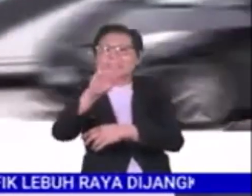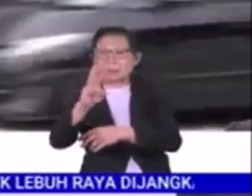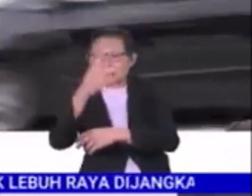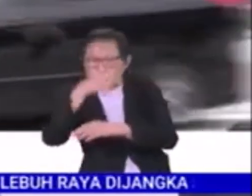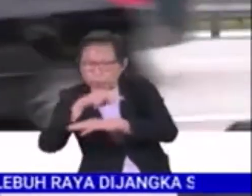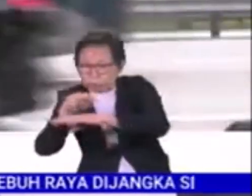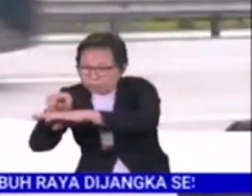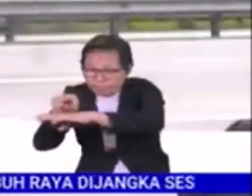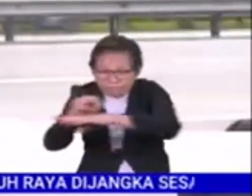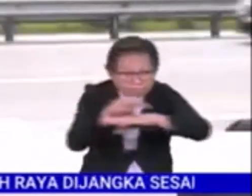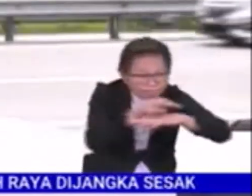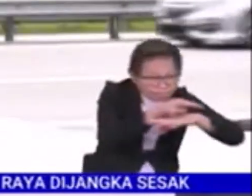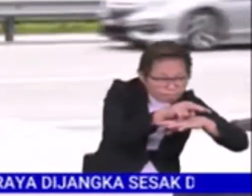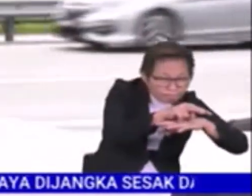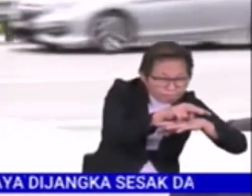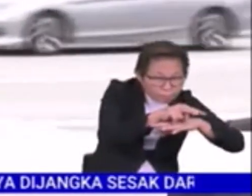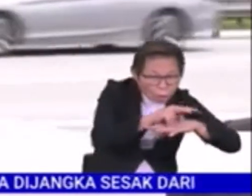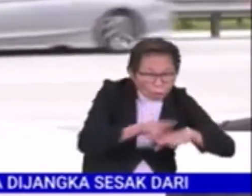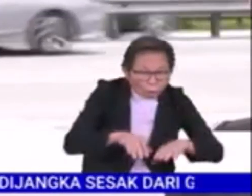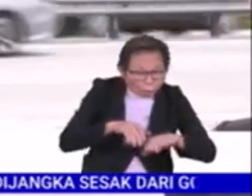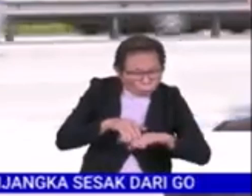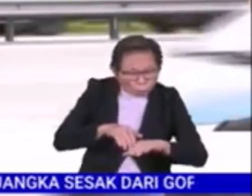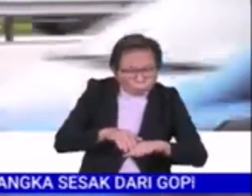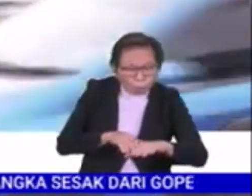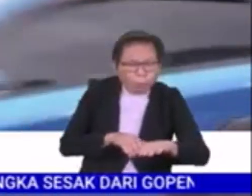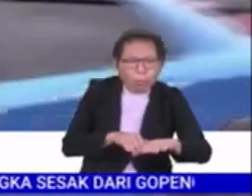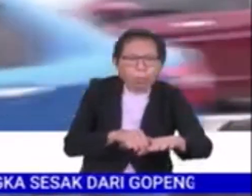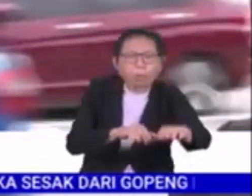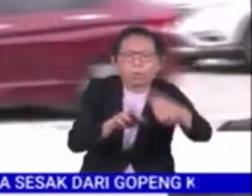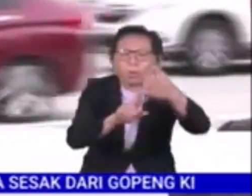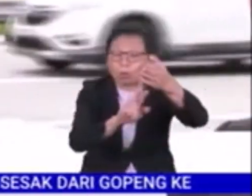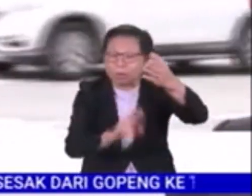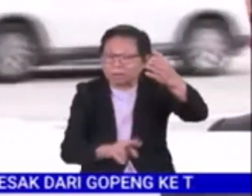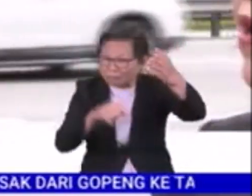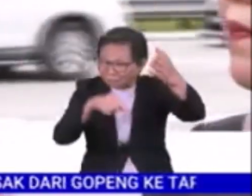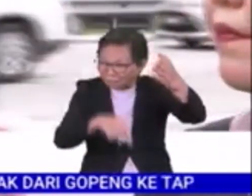memantau kelancaran lalu lintas di lokasi ini.